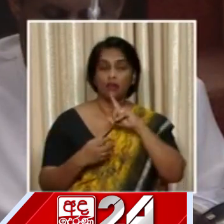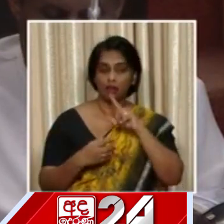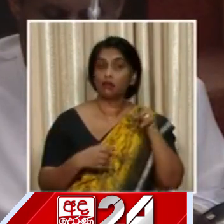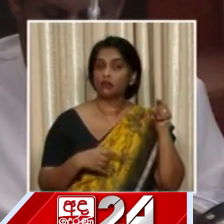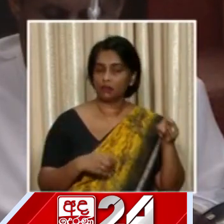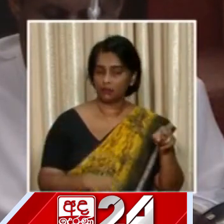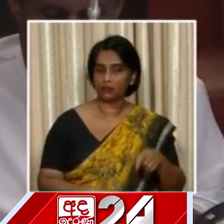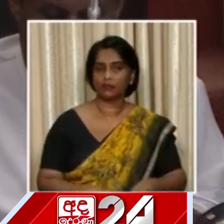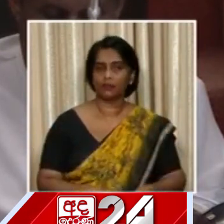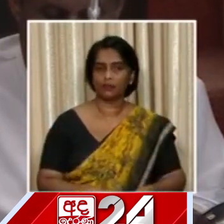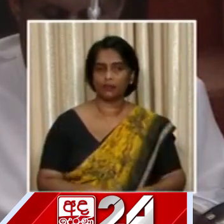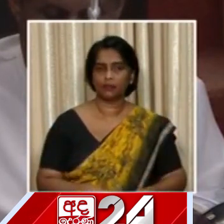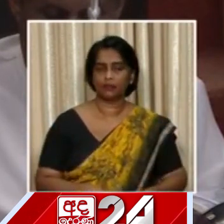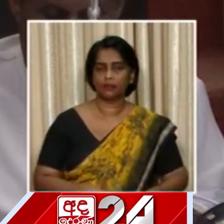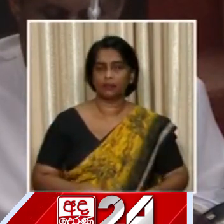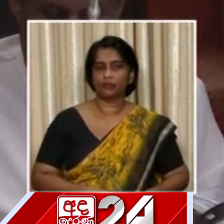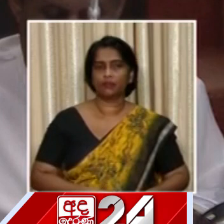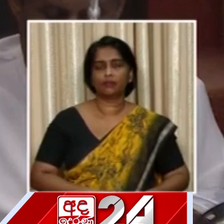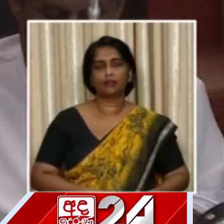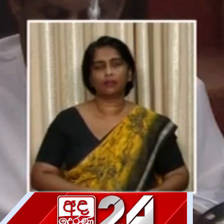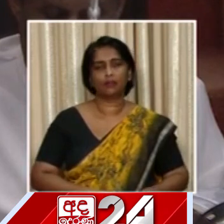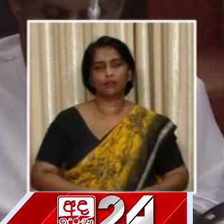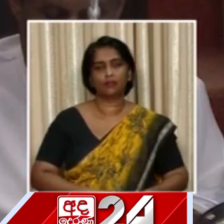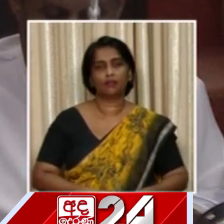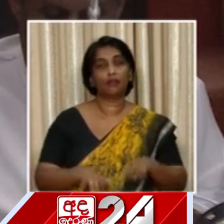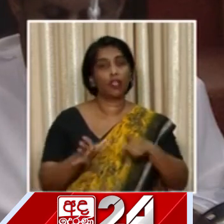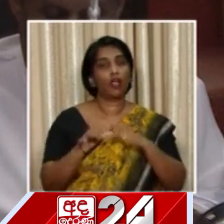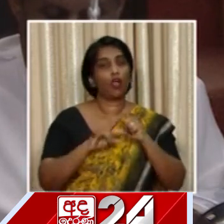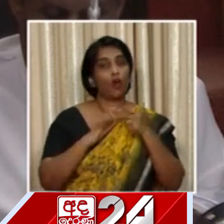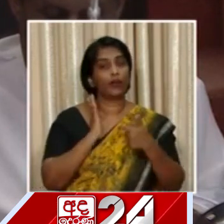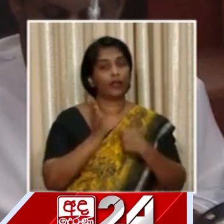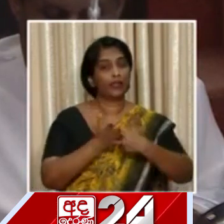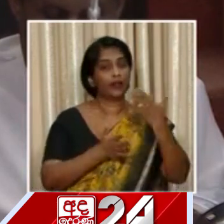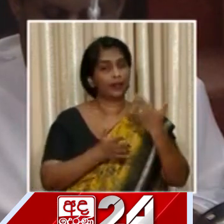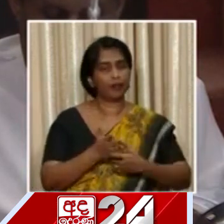එතකොට මේක සම්බන්ධයෙන් ඔඩිට් වාර්තා